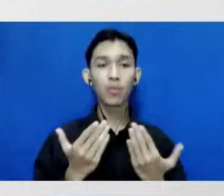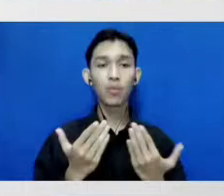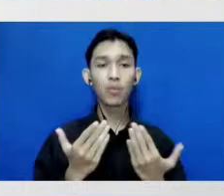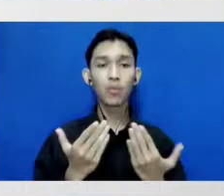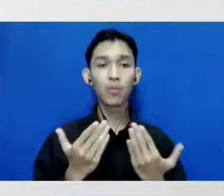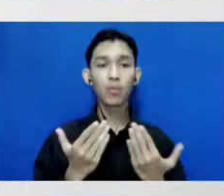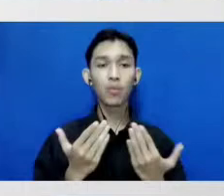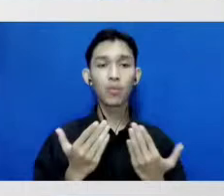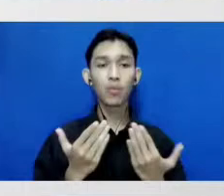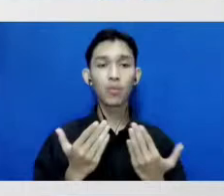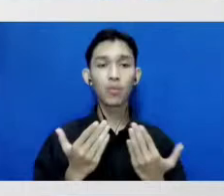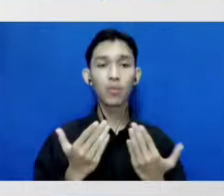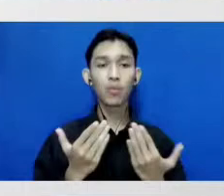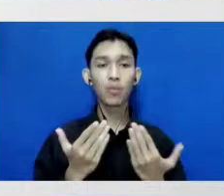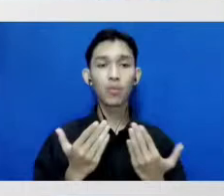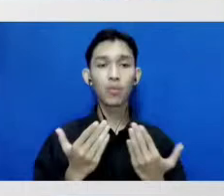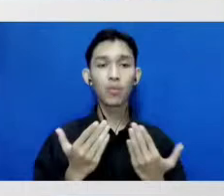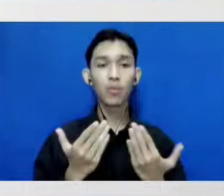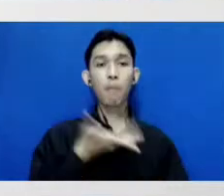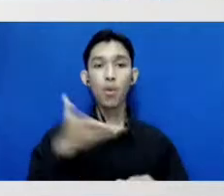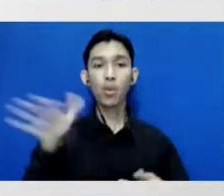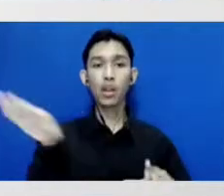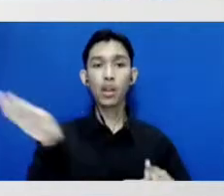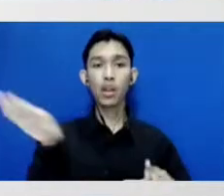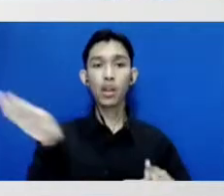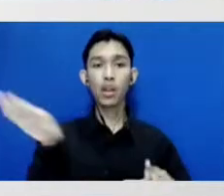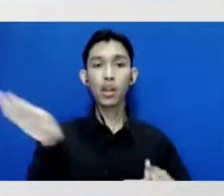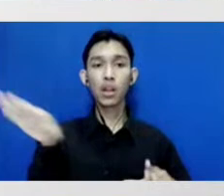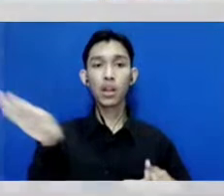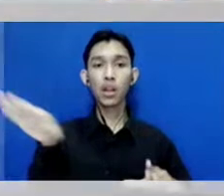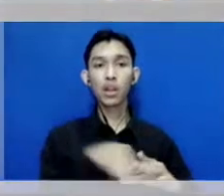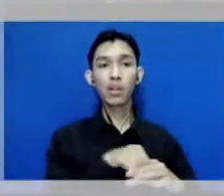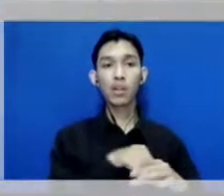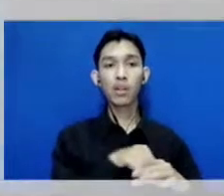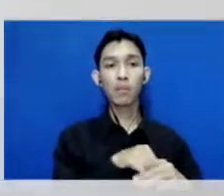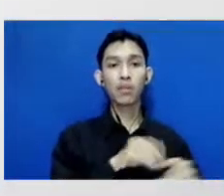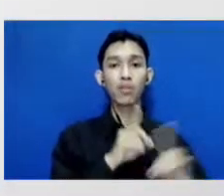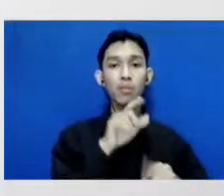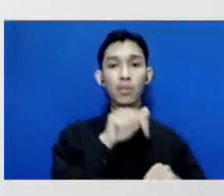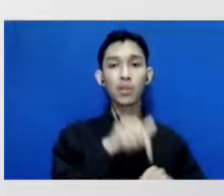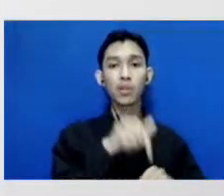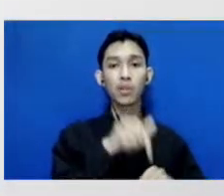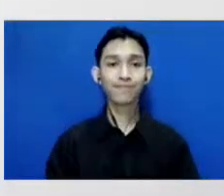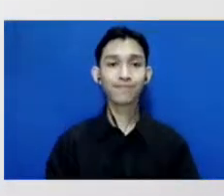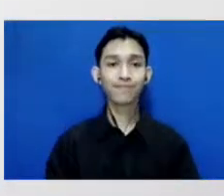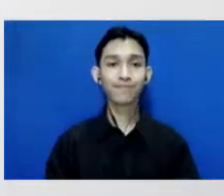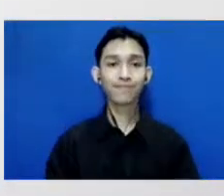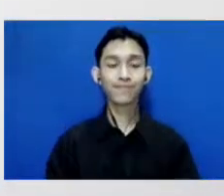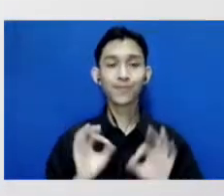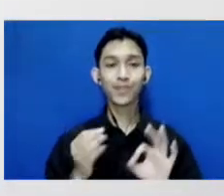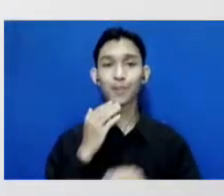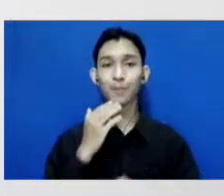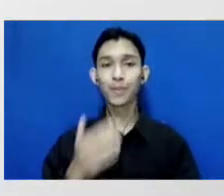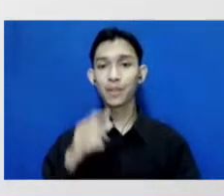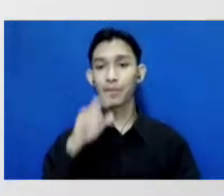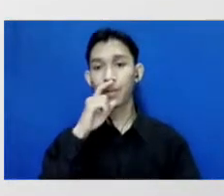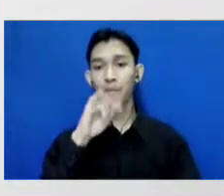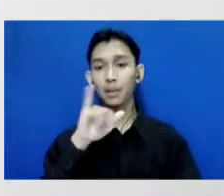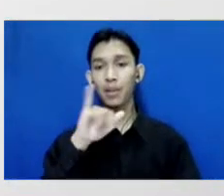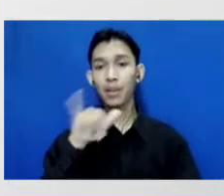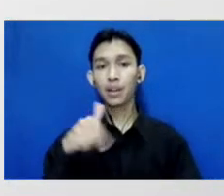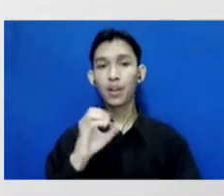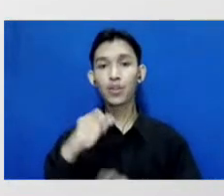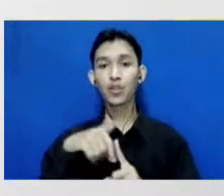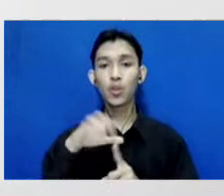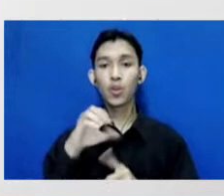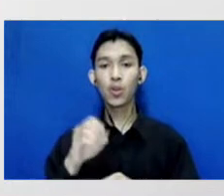dalam kompetisi tulisan ini. Terima kasih banyak. Baik, terima kasih Pak Joko atas presentasinya. Teman-teman tadi